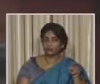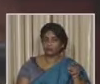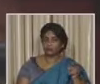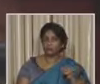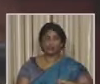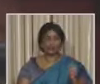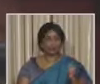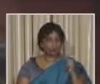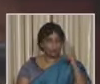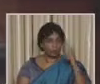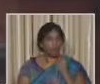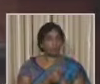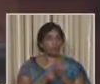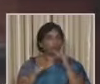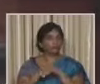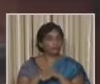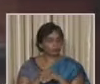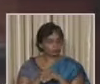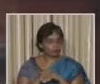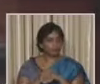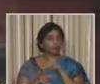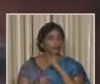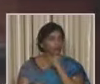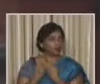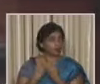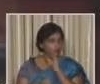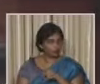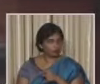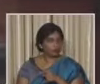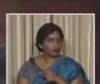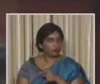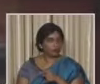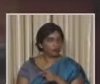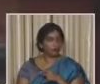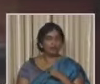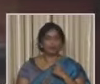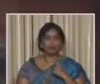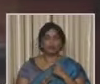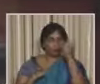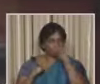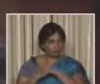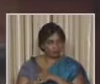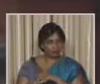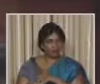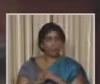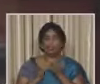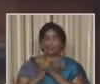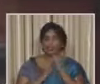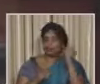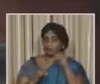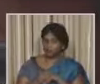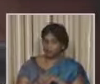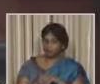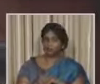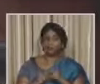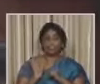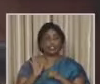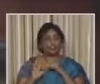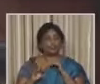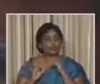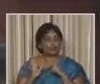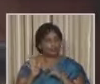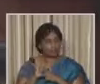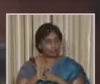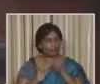ஸ்காட்லாந்து யார்ட் போலீஸிலிருந்து வந்தார்கள். இதனை விசாரிப்பதற்காக FBI வந்தது. இந்தியாவிலிருந்து வந்தார்கள், நியூசிலாந்திலிருந்து